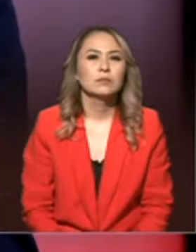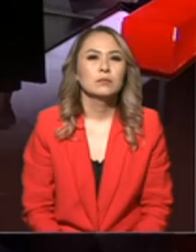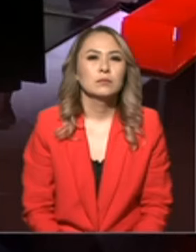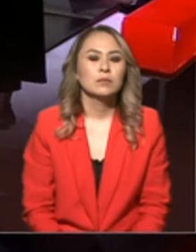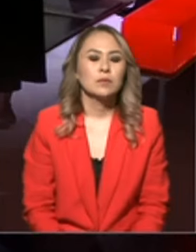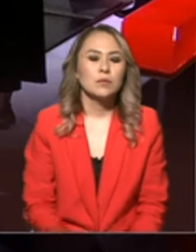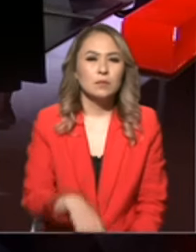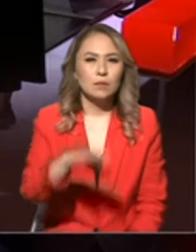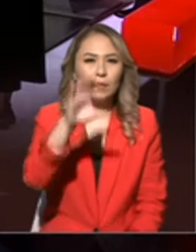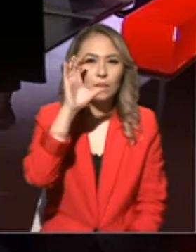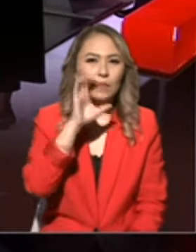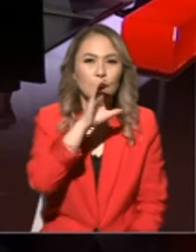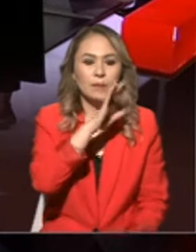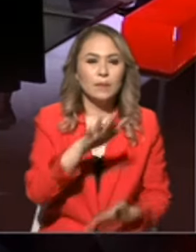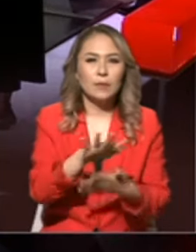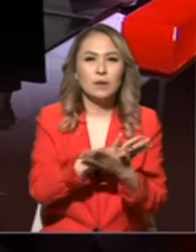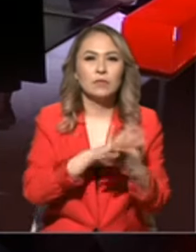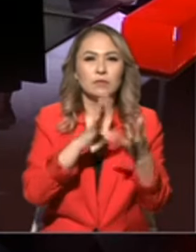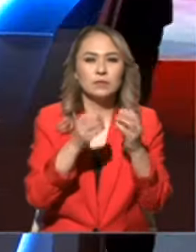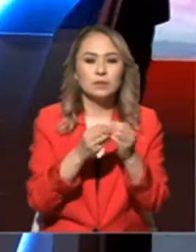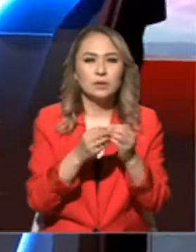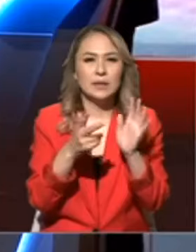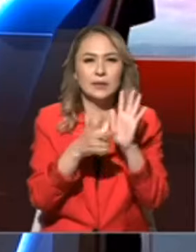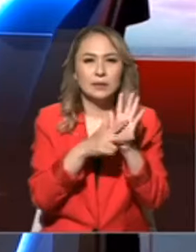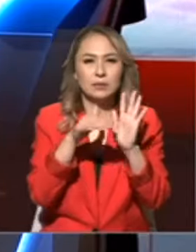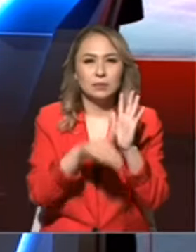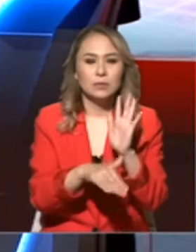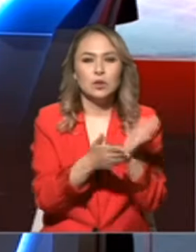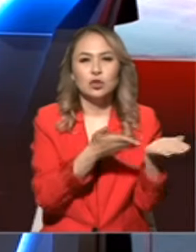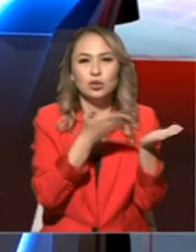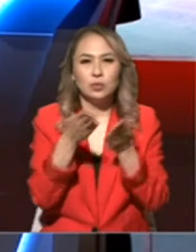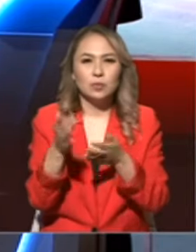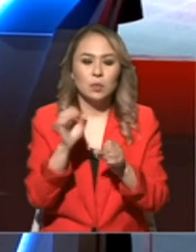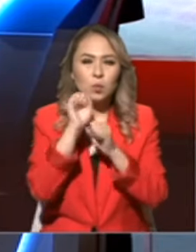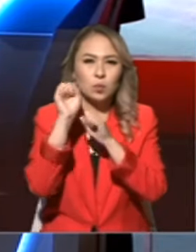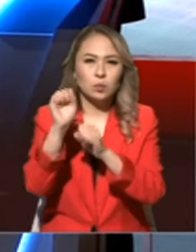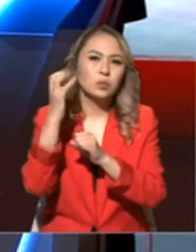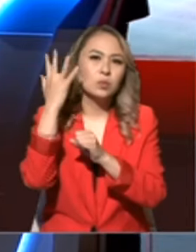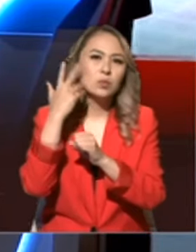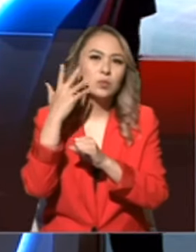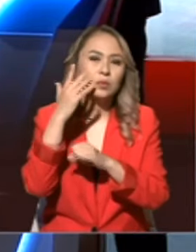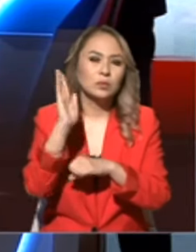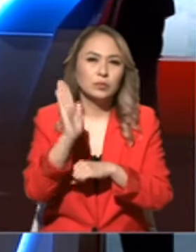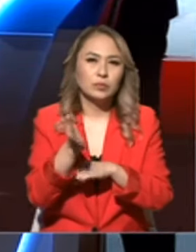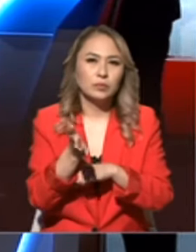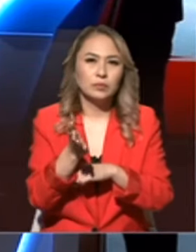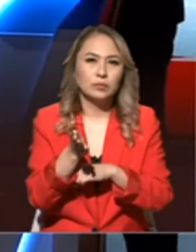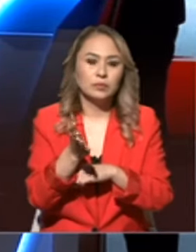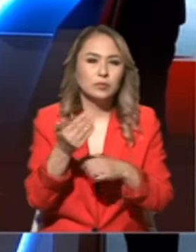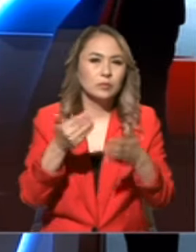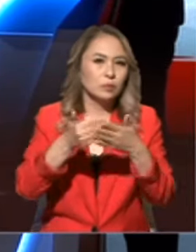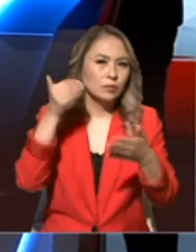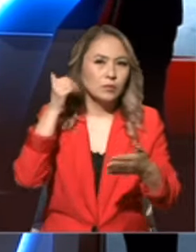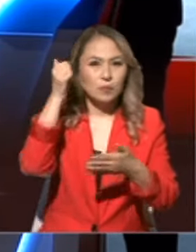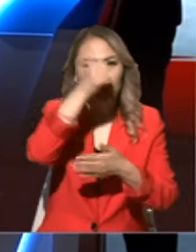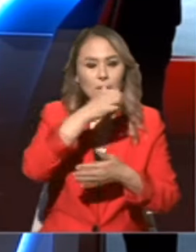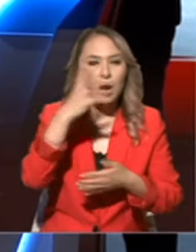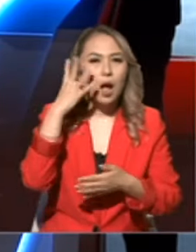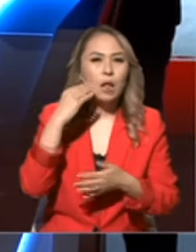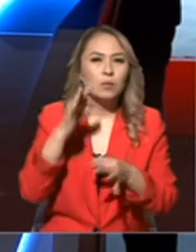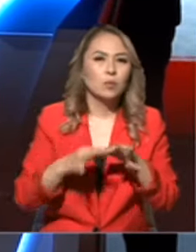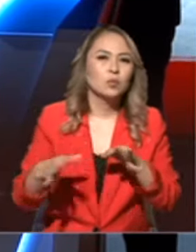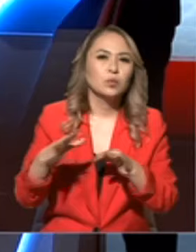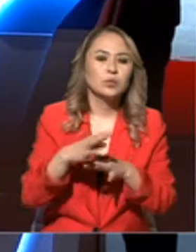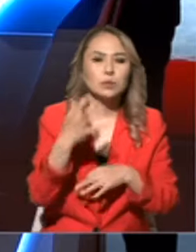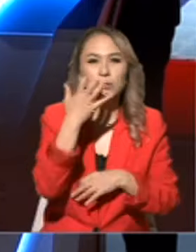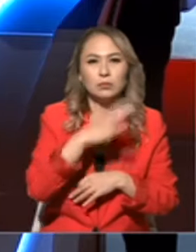көш мәселесінің түбінде неге шекара тұр ғой, Ресеймен 8000-ға жоқ шақырым. Соны қорғап шегендеудің мәселесі. Былтыр Алматы облысы аралап шықтым, биыл